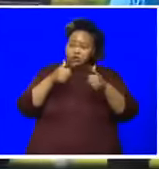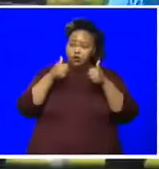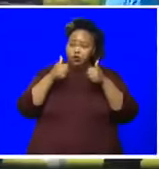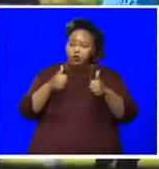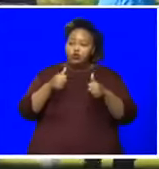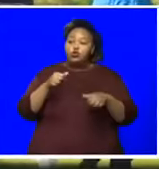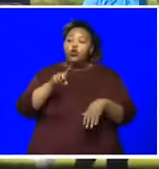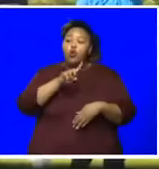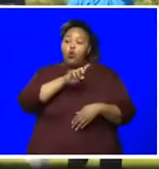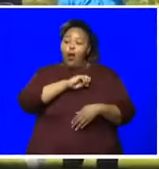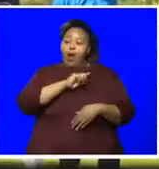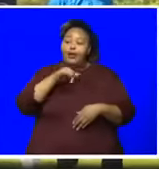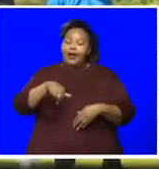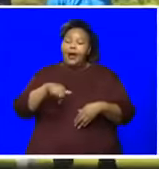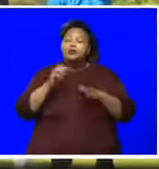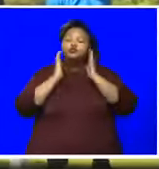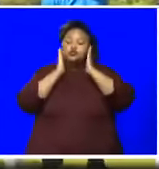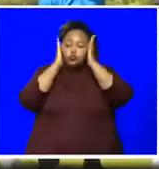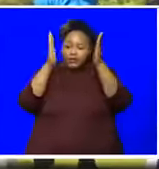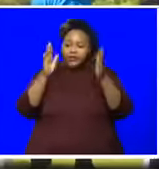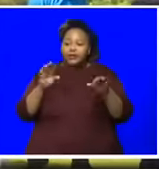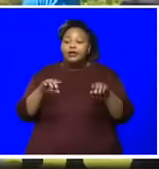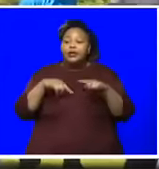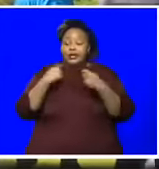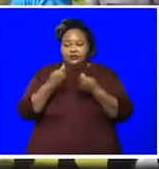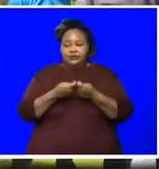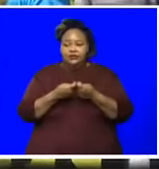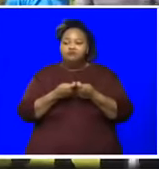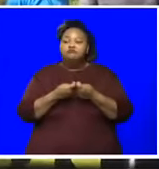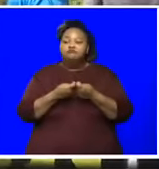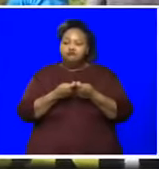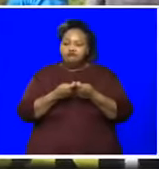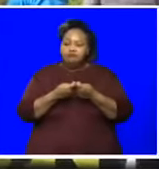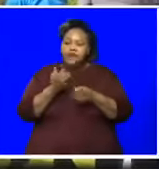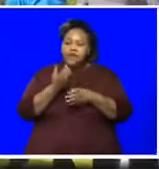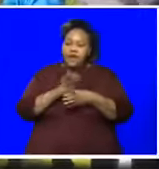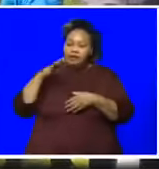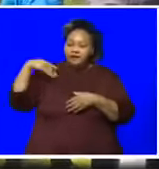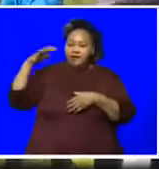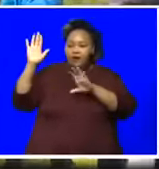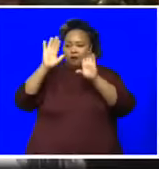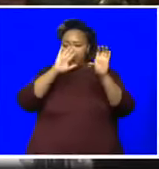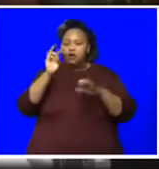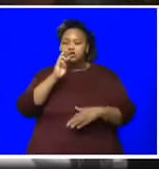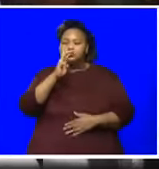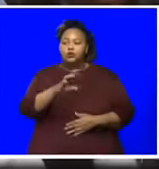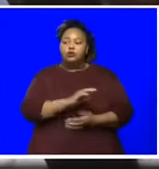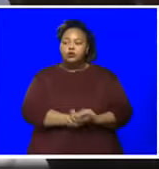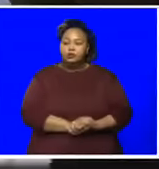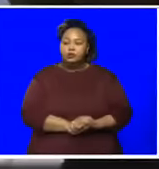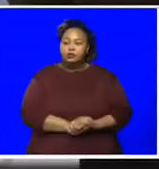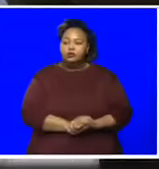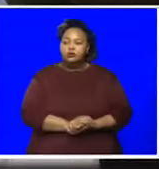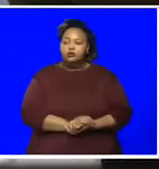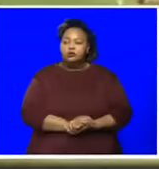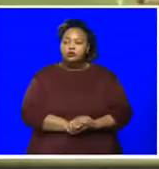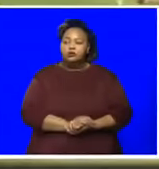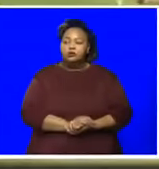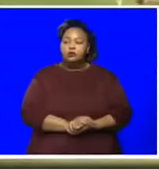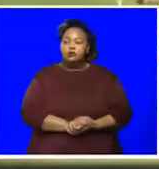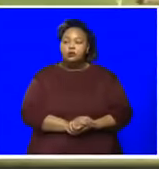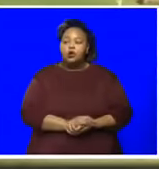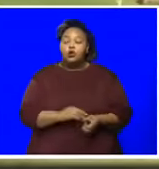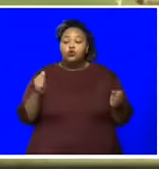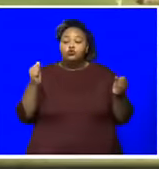lakumakhelwane. Kanzike le midlalo yeligaluva lesekelwe ngelolibhange eFNB itawudlalwa ngenyanga yakholwane kuwona lo mnyaka losetulu.